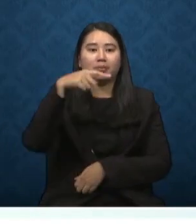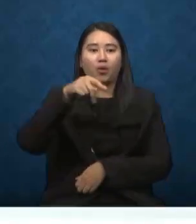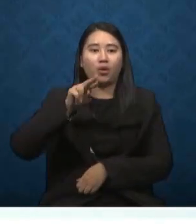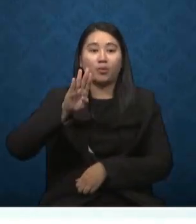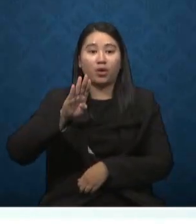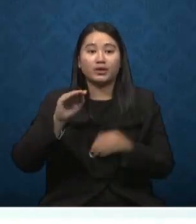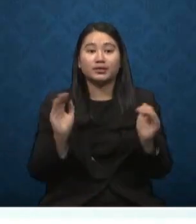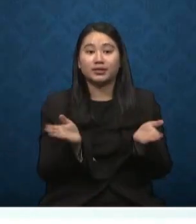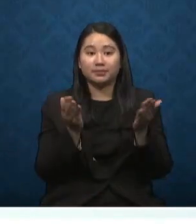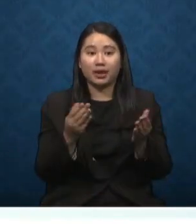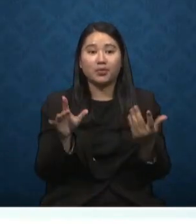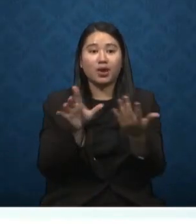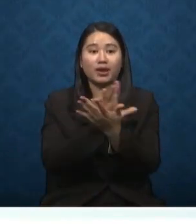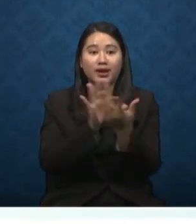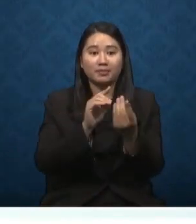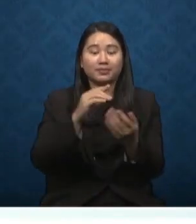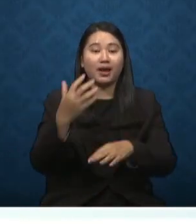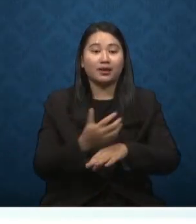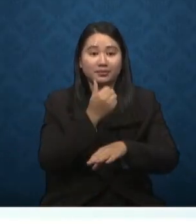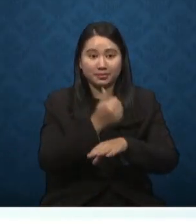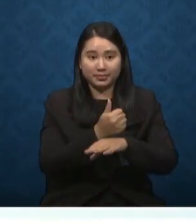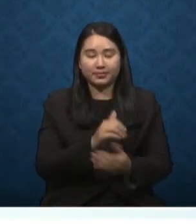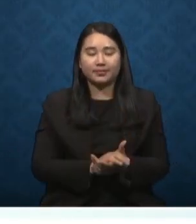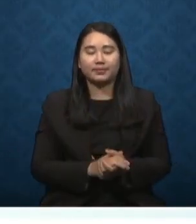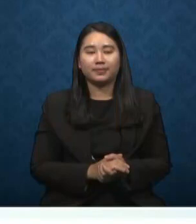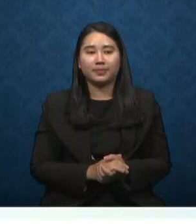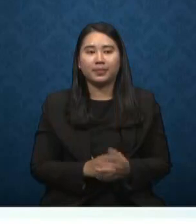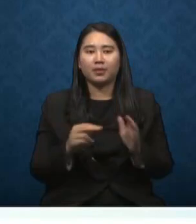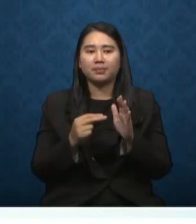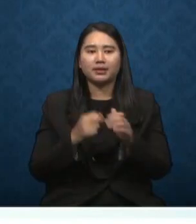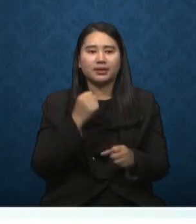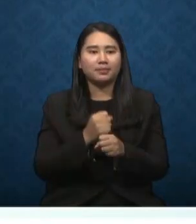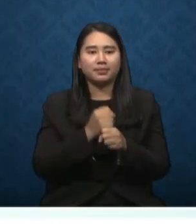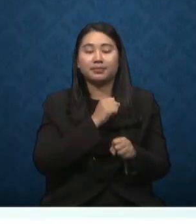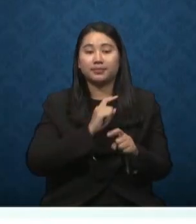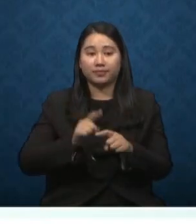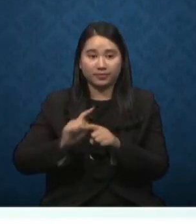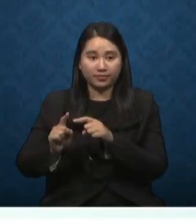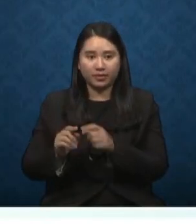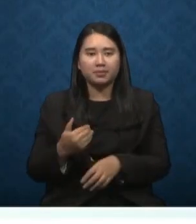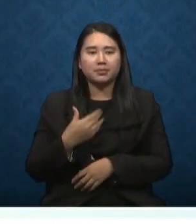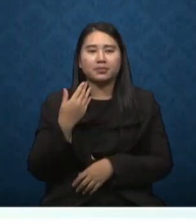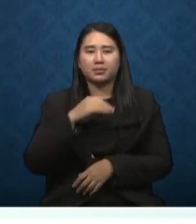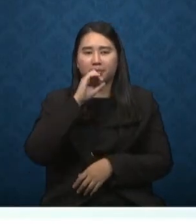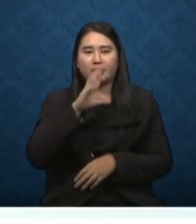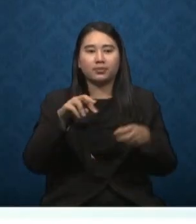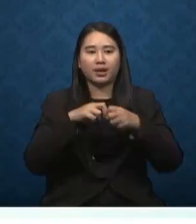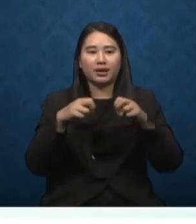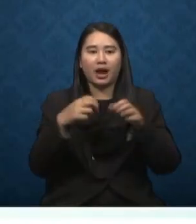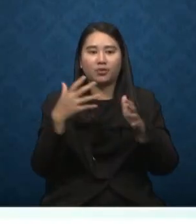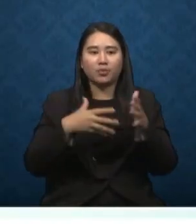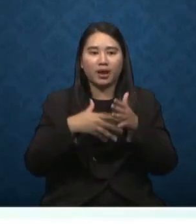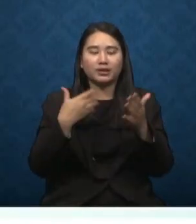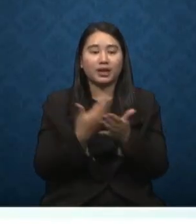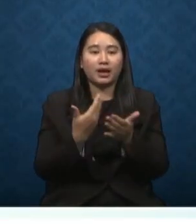างวัฒนธรรมทางการเมืองครับการสร้างสำนึกพลเมืองอะไรต่างๆพวกนี้นะครับที่ท่านบอกว่ามันมีปัญหาอุปสรรคเรื่องงบประมา